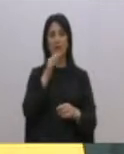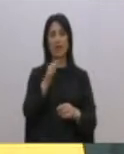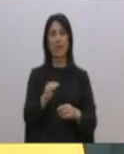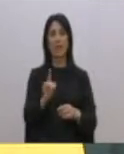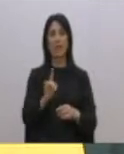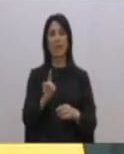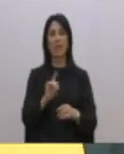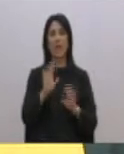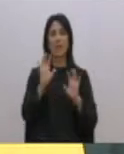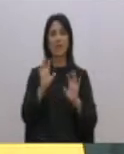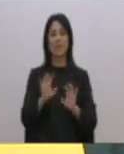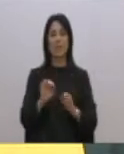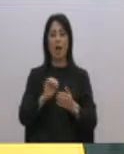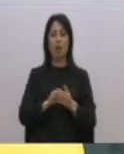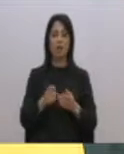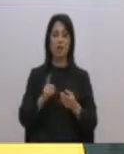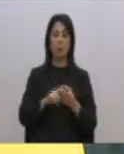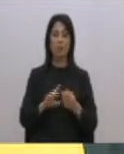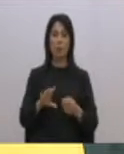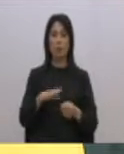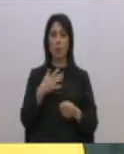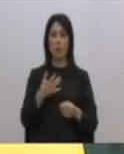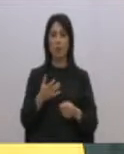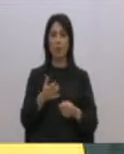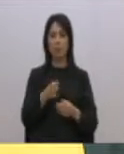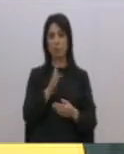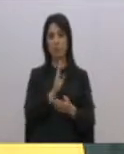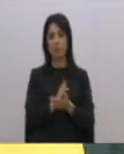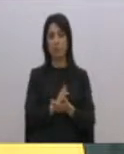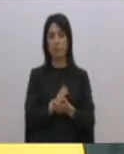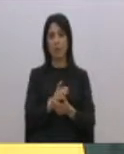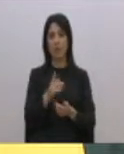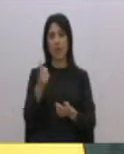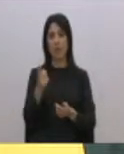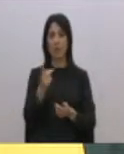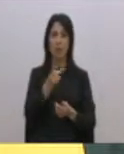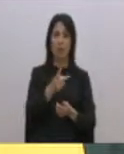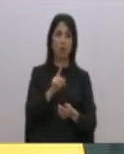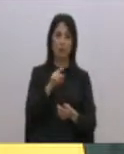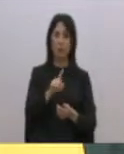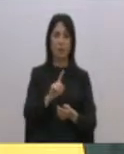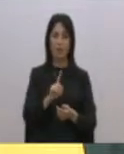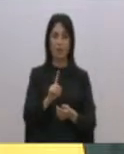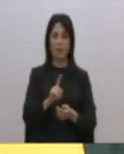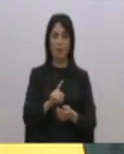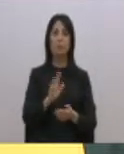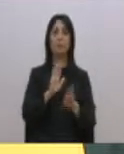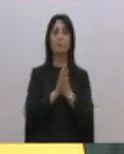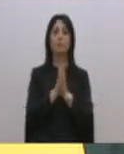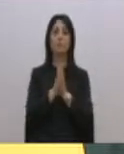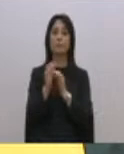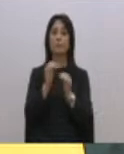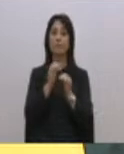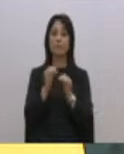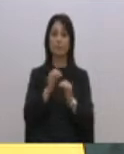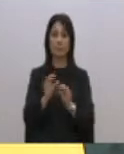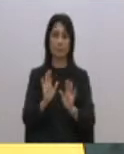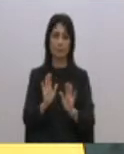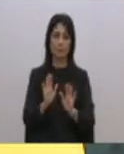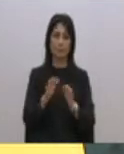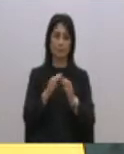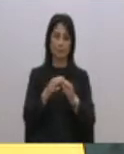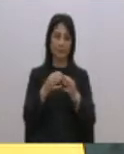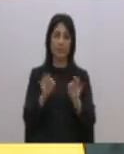რაღაც საკანონმდებლო საფუძველი ქონდეს პირდაპირ აი ერთში ან მეორეში უნდა შევიდეს, ასეთი რამ გარკვეულწილად არის